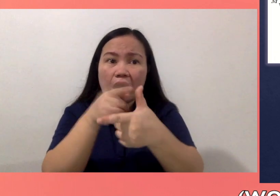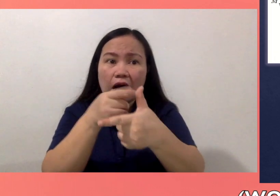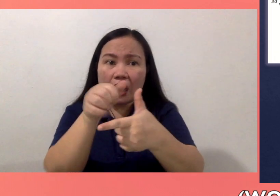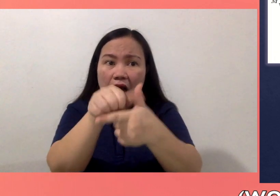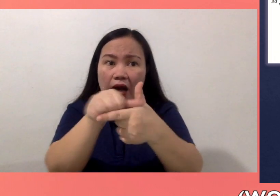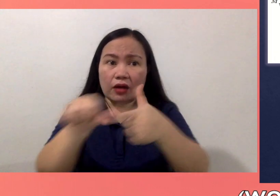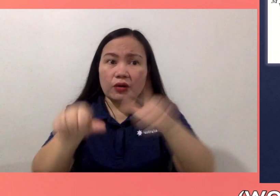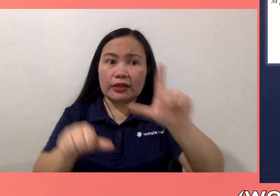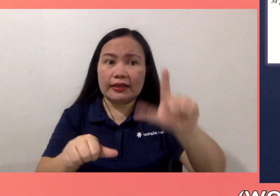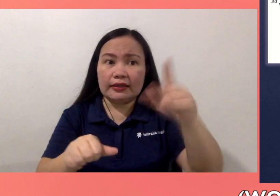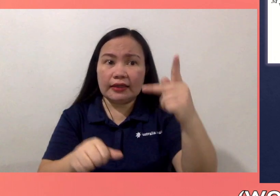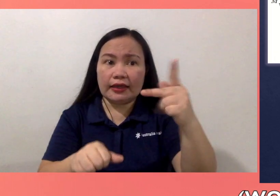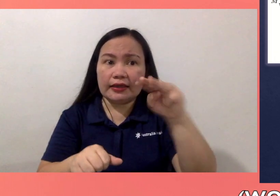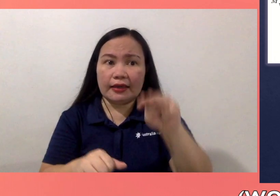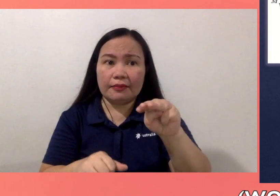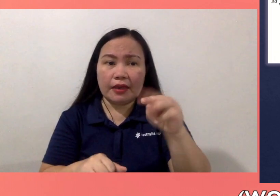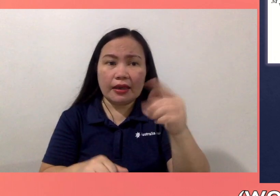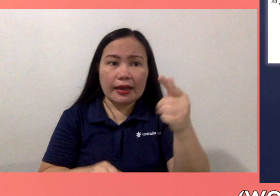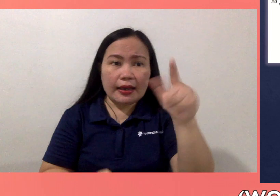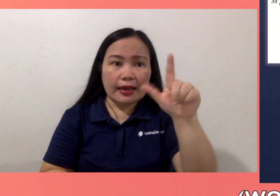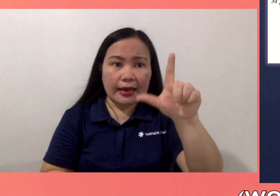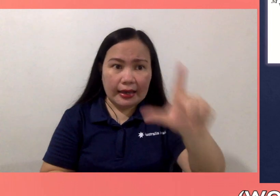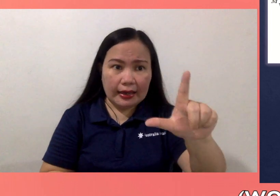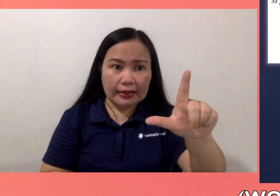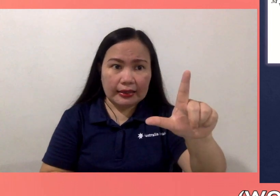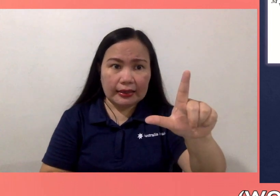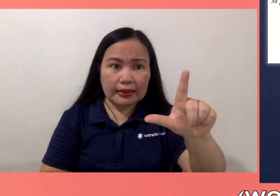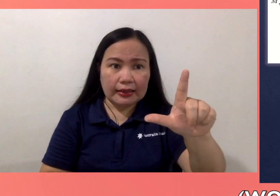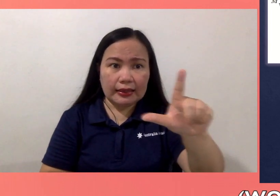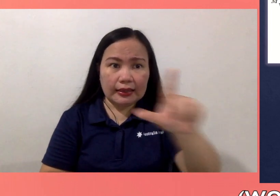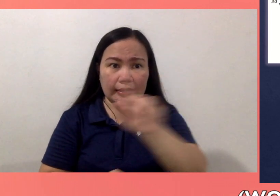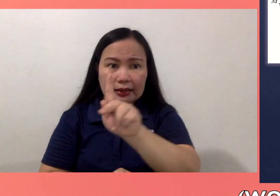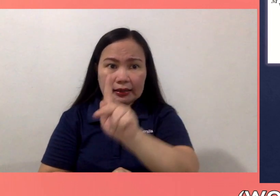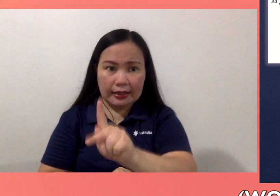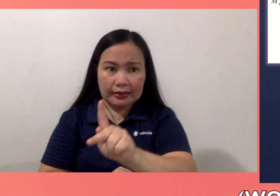angle LKM. So, saan yan? Yung angle